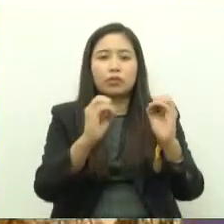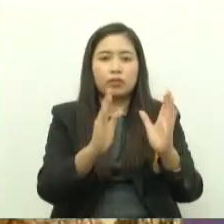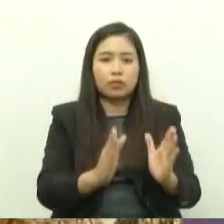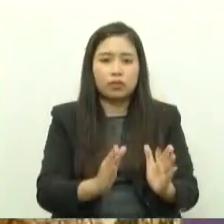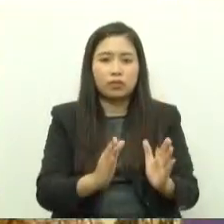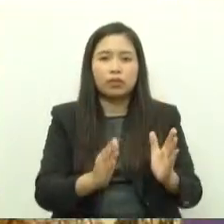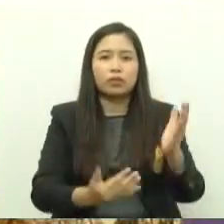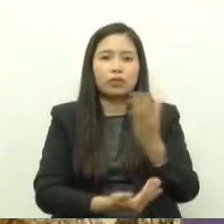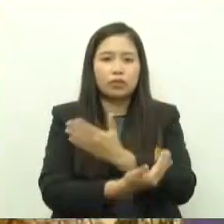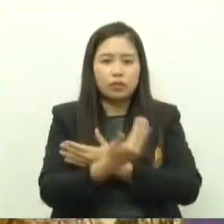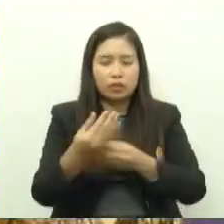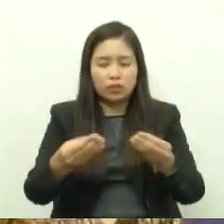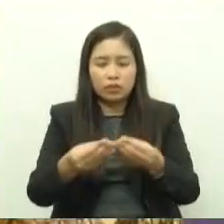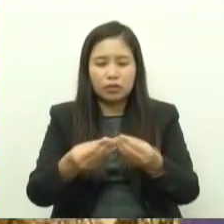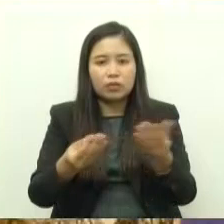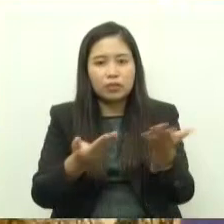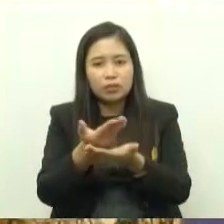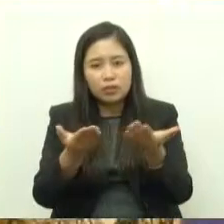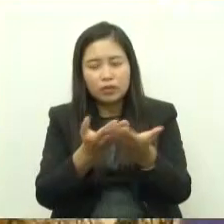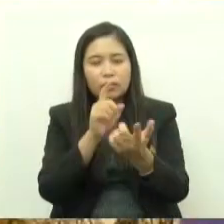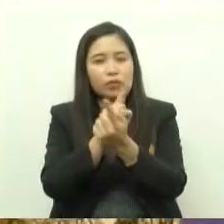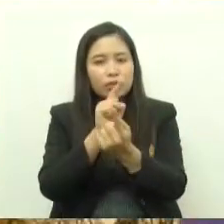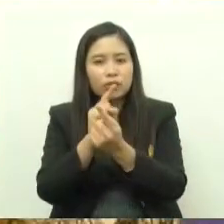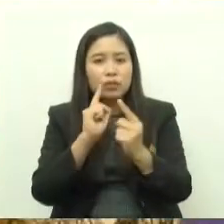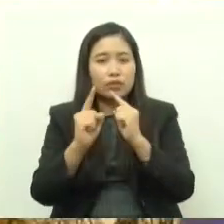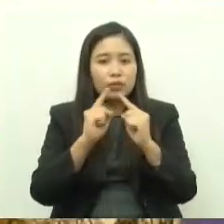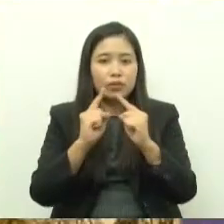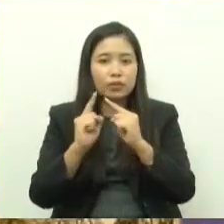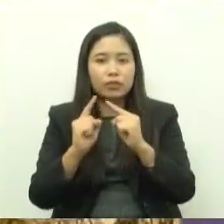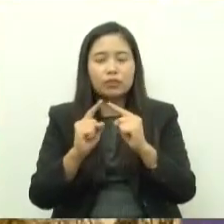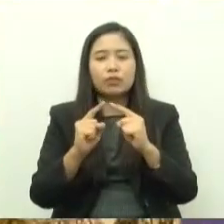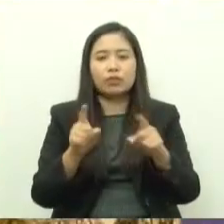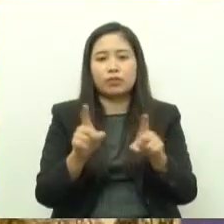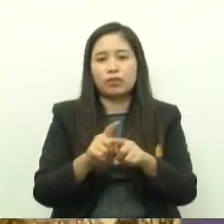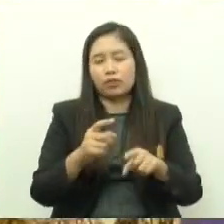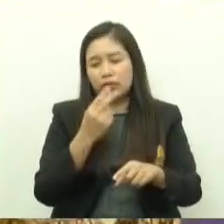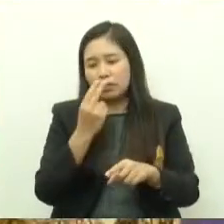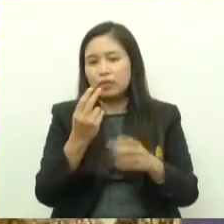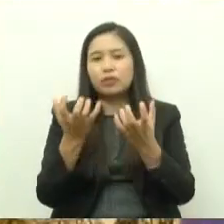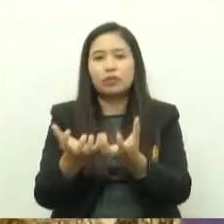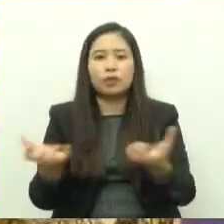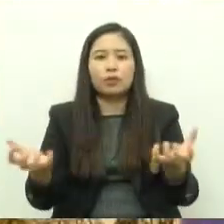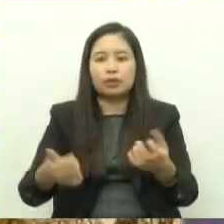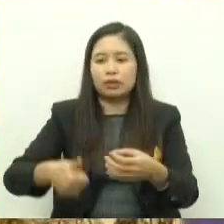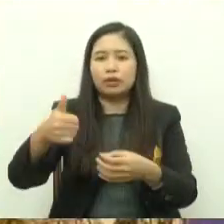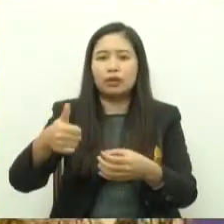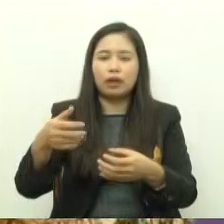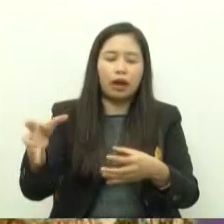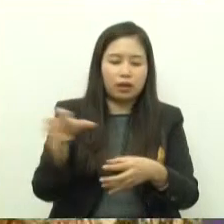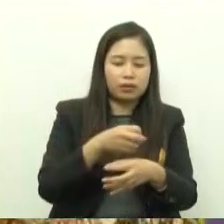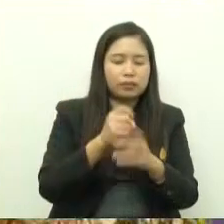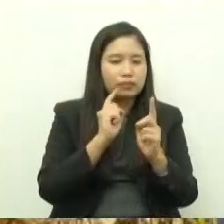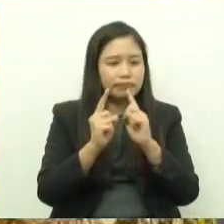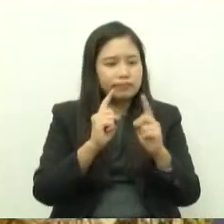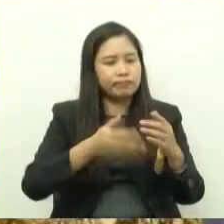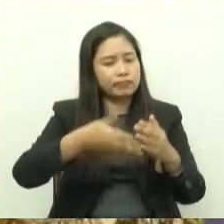โอกาสได้มาแลกเปลี่ยนเรียนรู้นะครับเหมือนกับเอาผลผลิตมาแลกเปลี่ยนกันว่าทำไมคนประสบความสำเร็จ